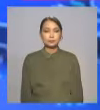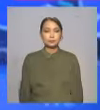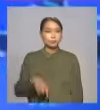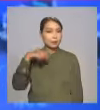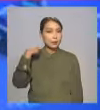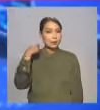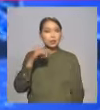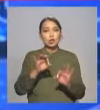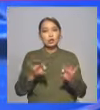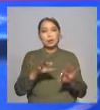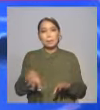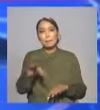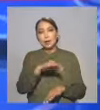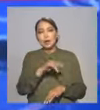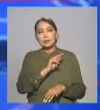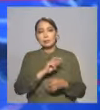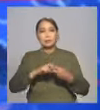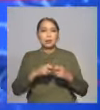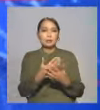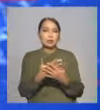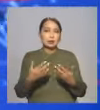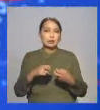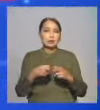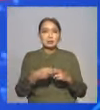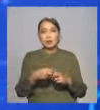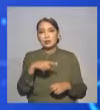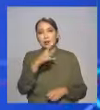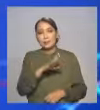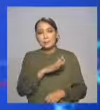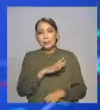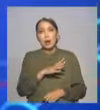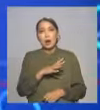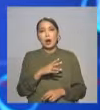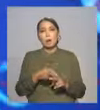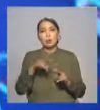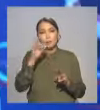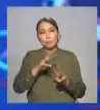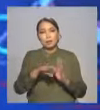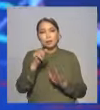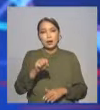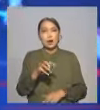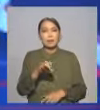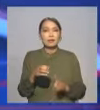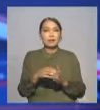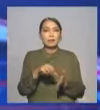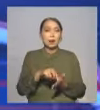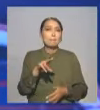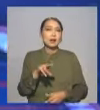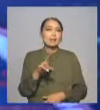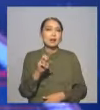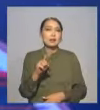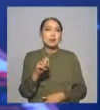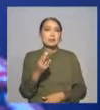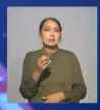президент шелдолбарлык саладаха населларда козлада аманат фракция Павел Казанцев